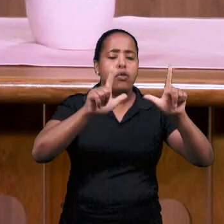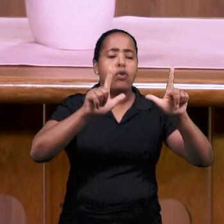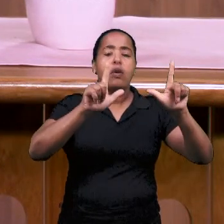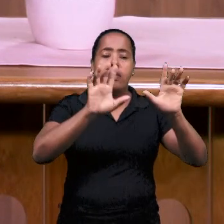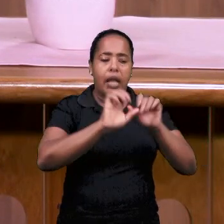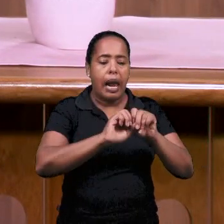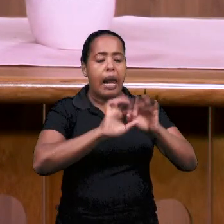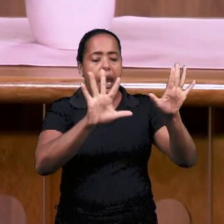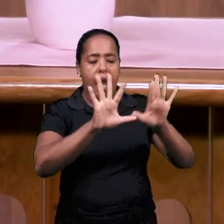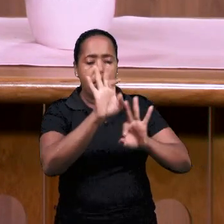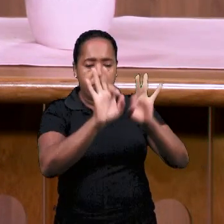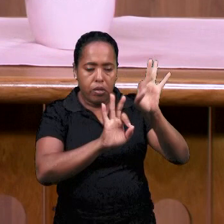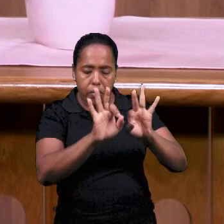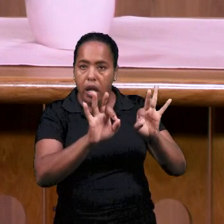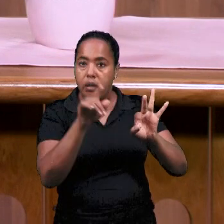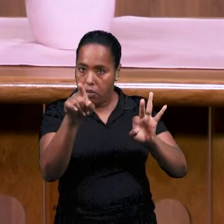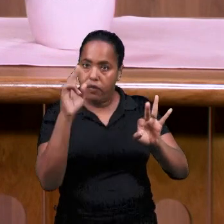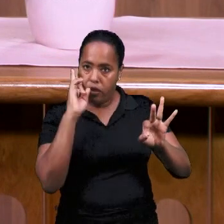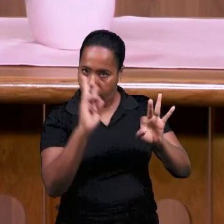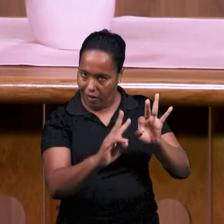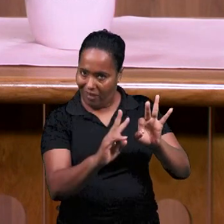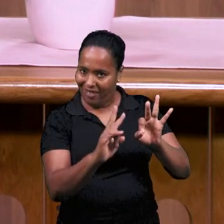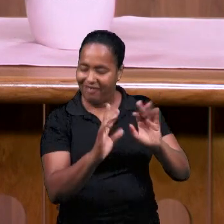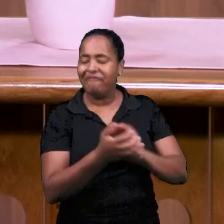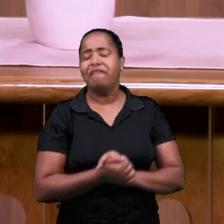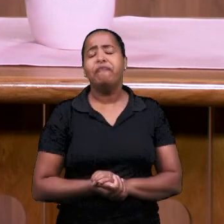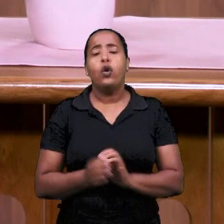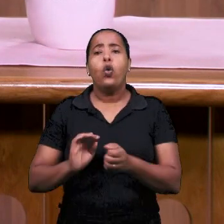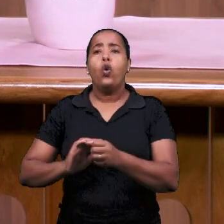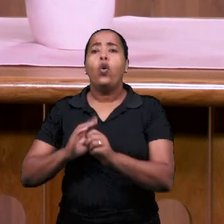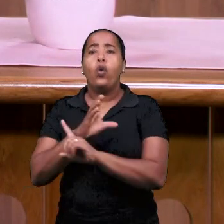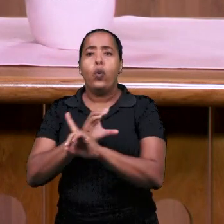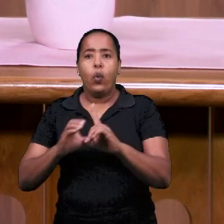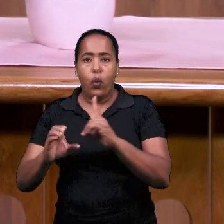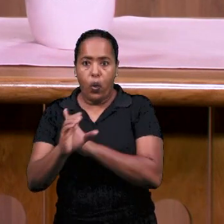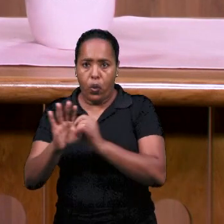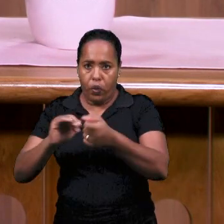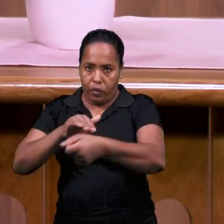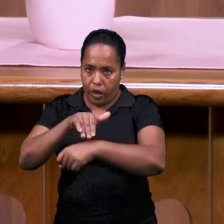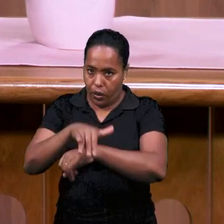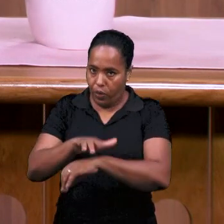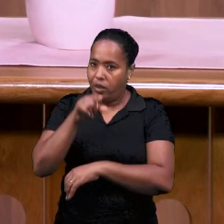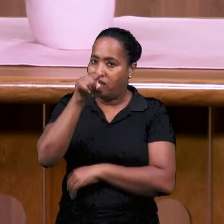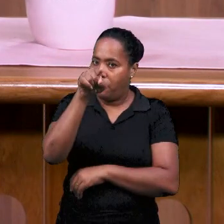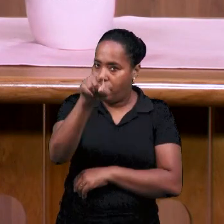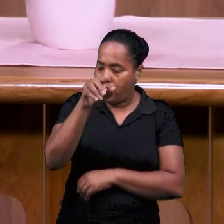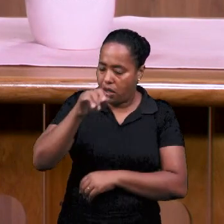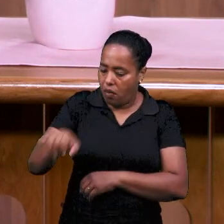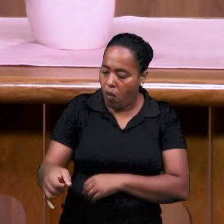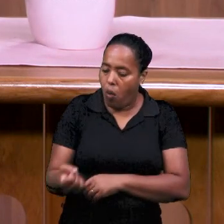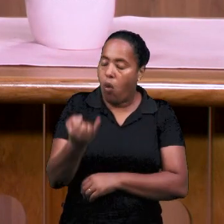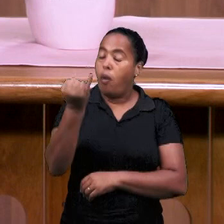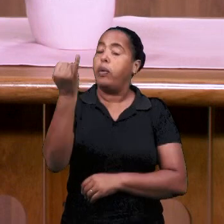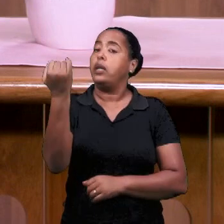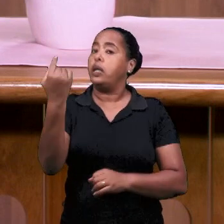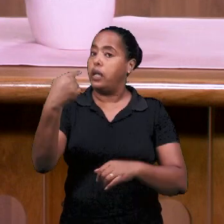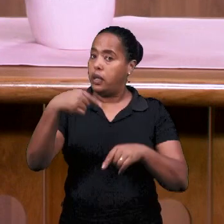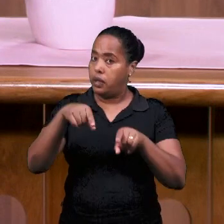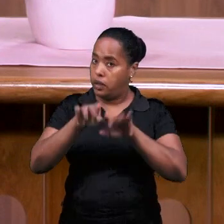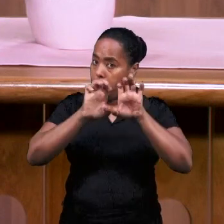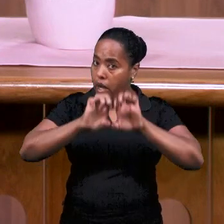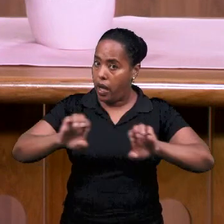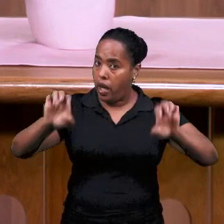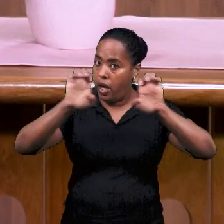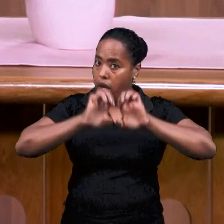Après avoir regardé la programmation, vous pouvez regarder cette programmation sur YouTube. Et naturellement, le culte